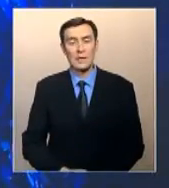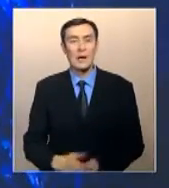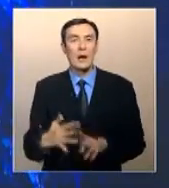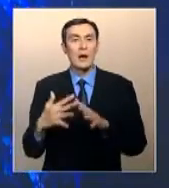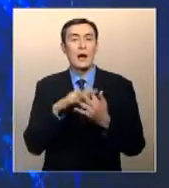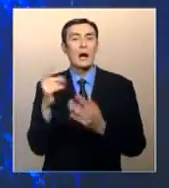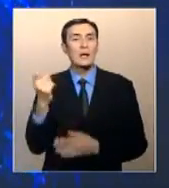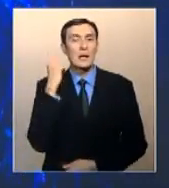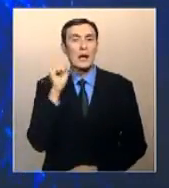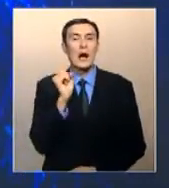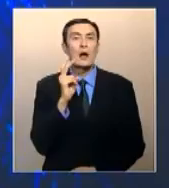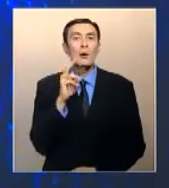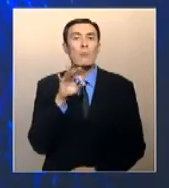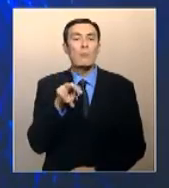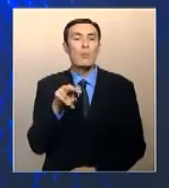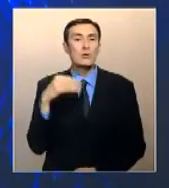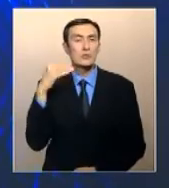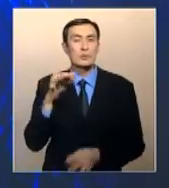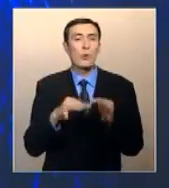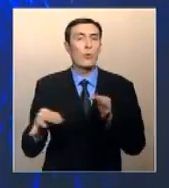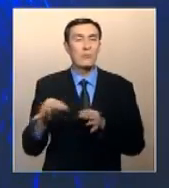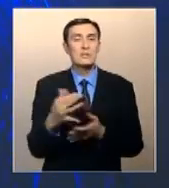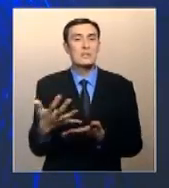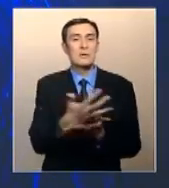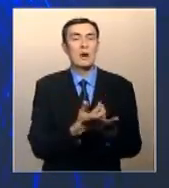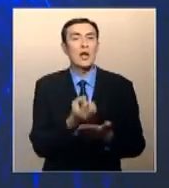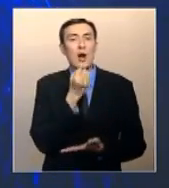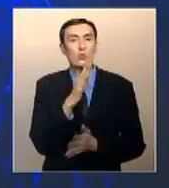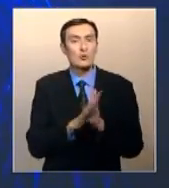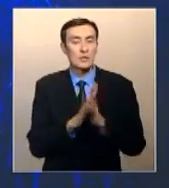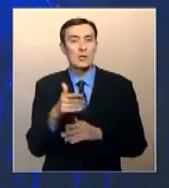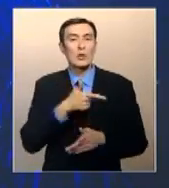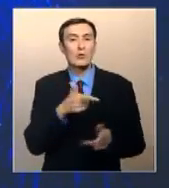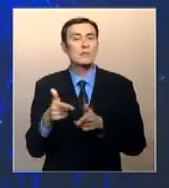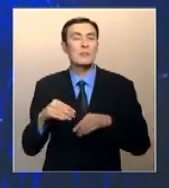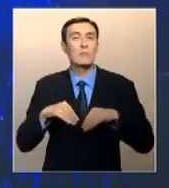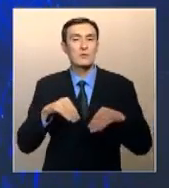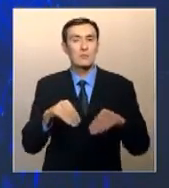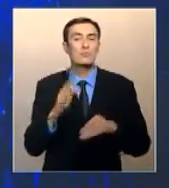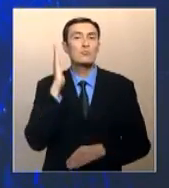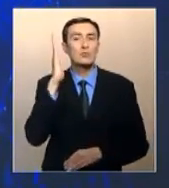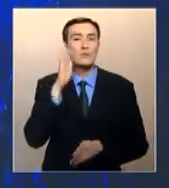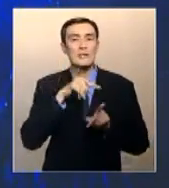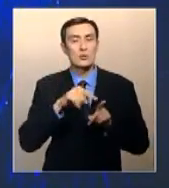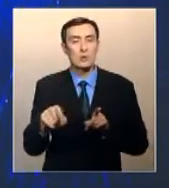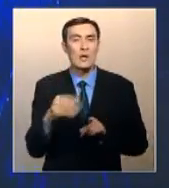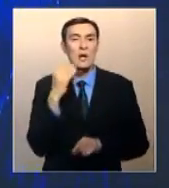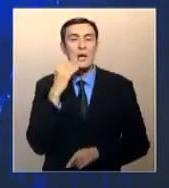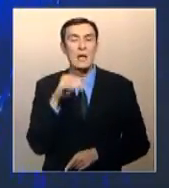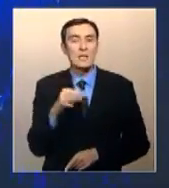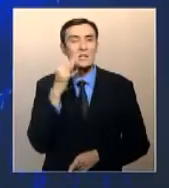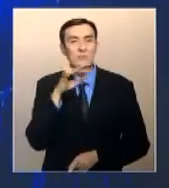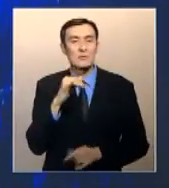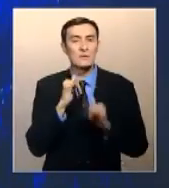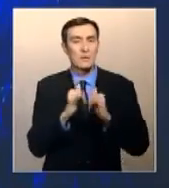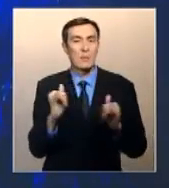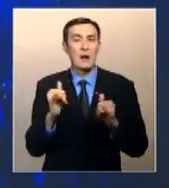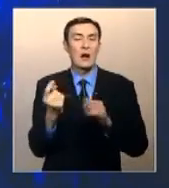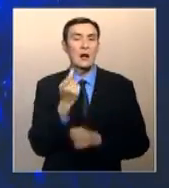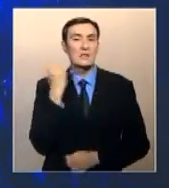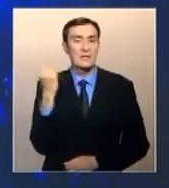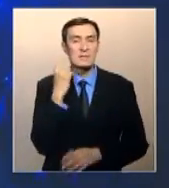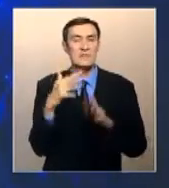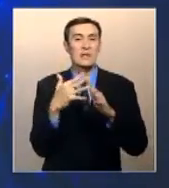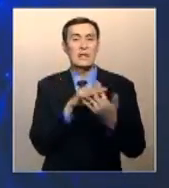А вот аграрии Акмолинской области собрали хороший урожай и уже готовятся к посевной будущего сезона. В элитно-семеноводческом